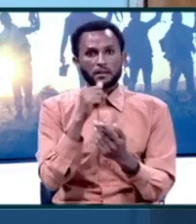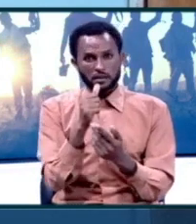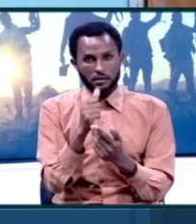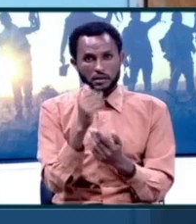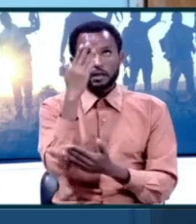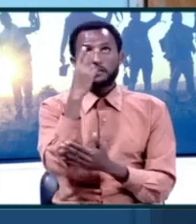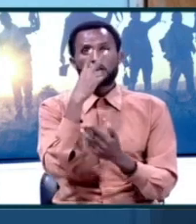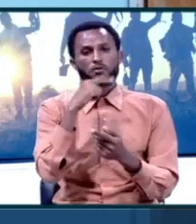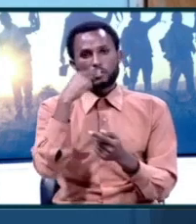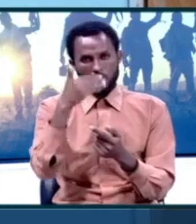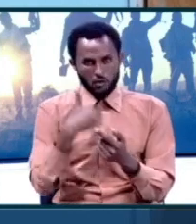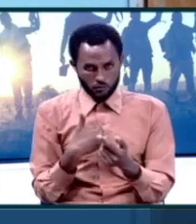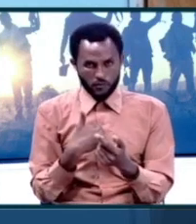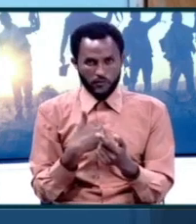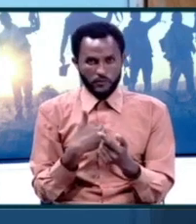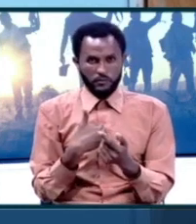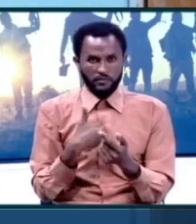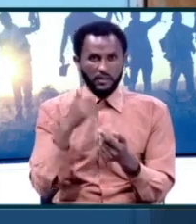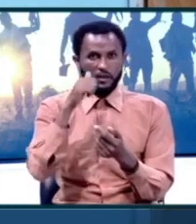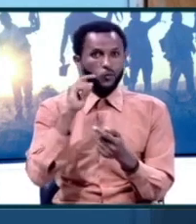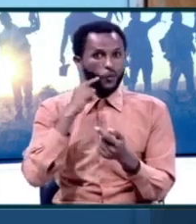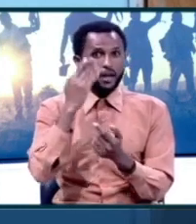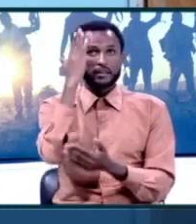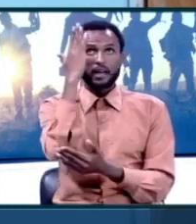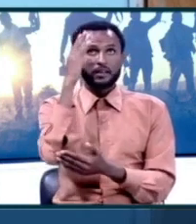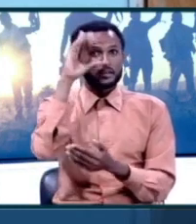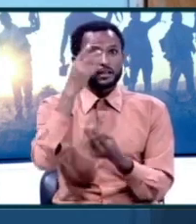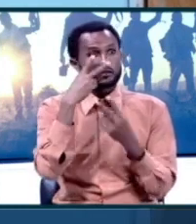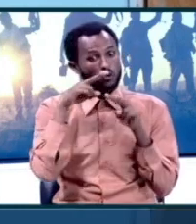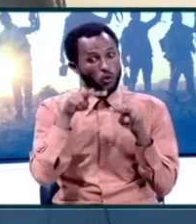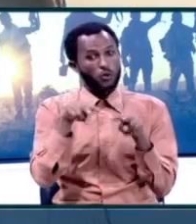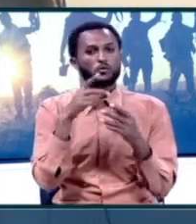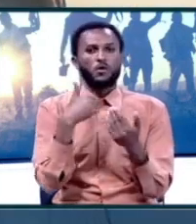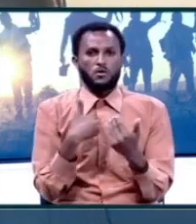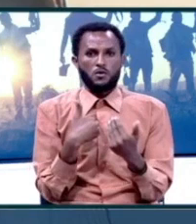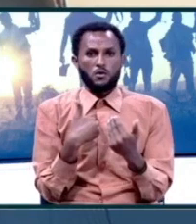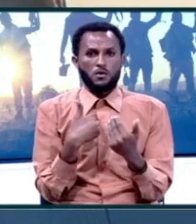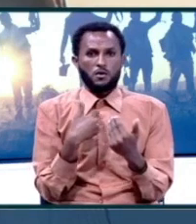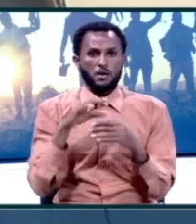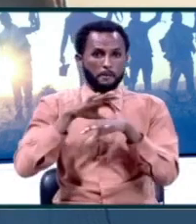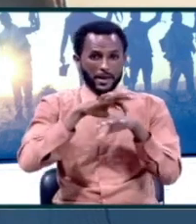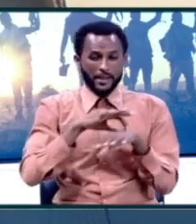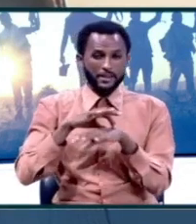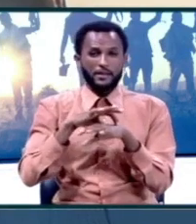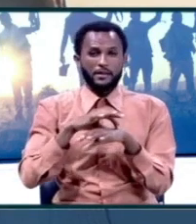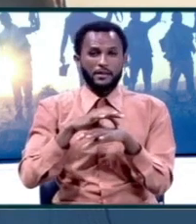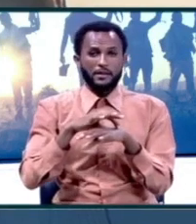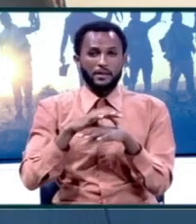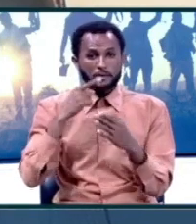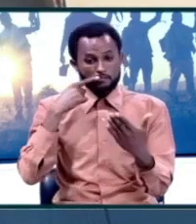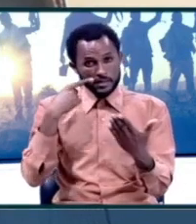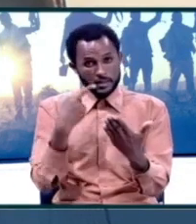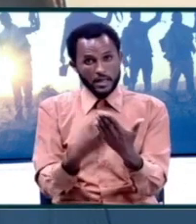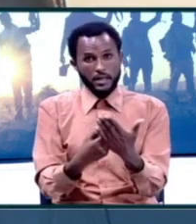ርኢ ኢሎም እዮም ዝሰርሑ ዘለዉ እንኳን እግዚኣብሄርስ ሰብ እውን ይሪኦም እዩ ዘለዎ መሬት